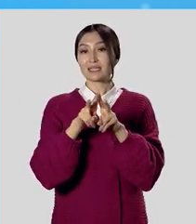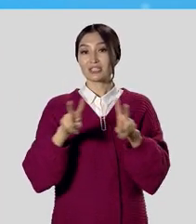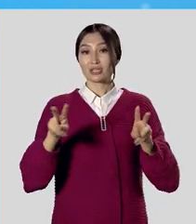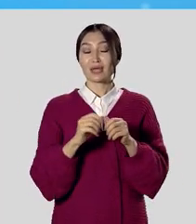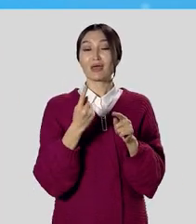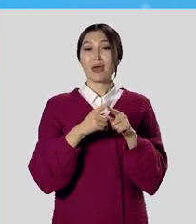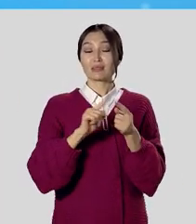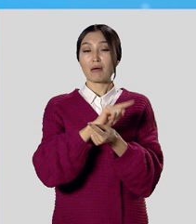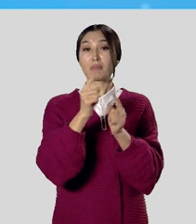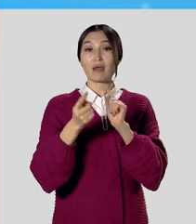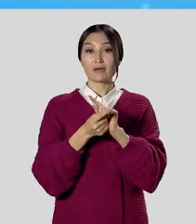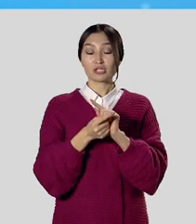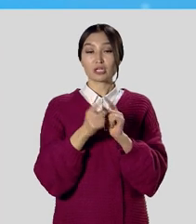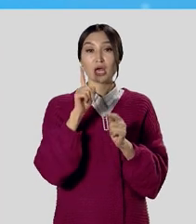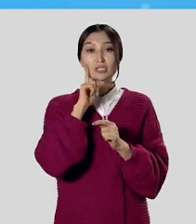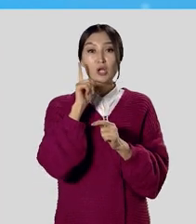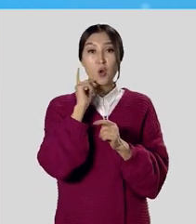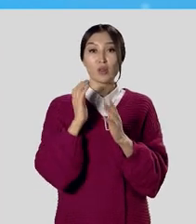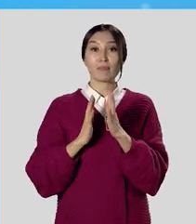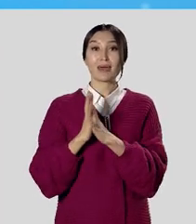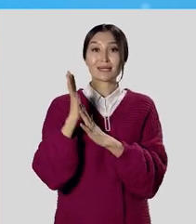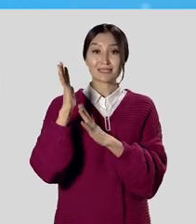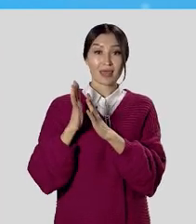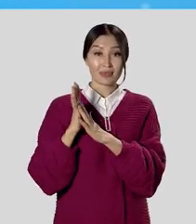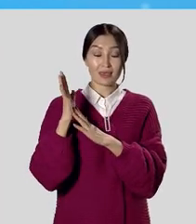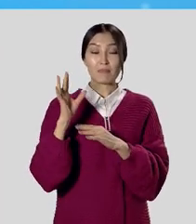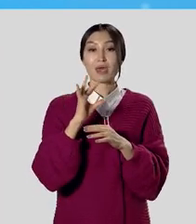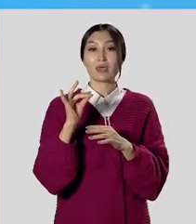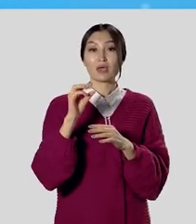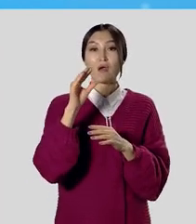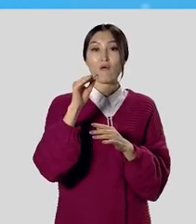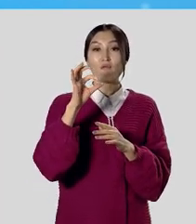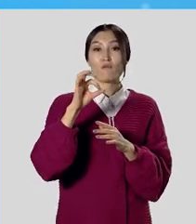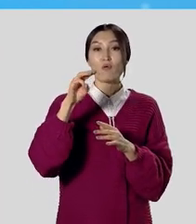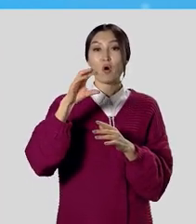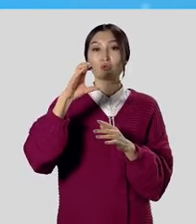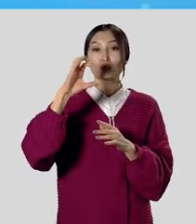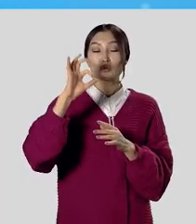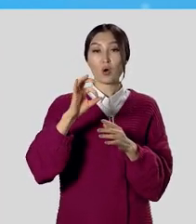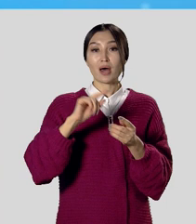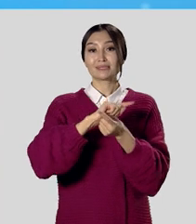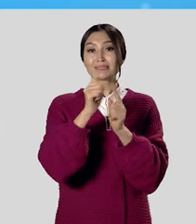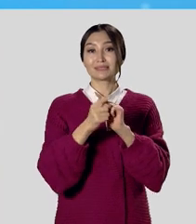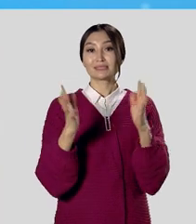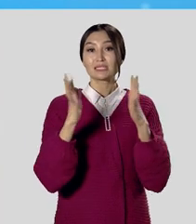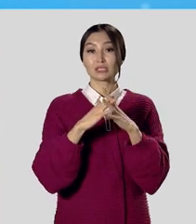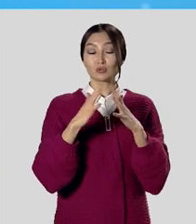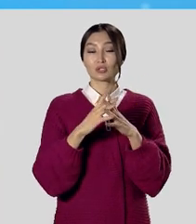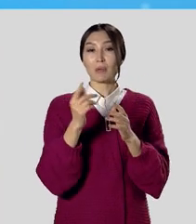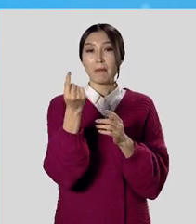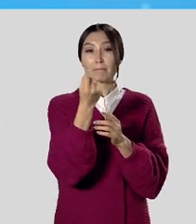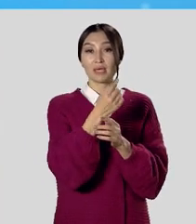Это превращение зелеными растениями и фотосинтезирующими